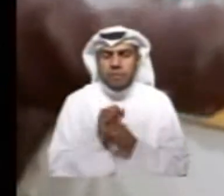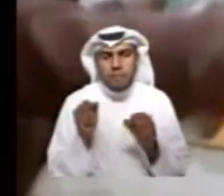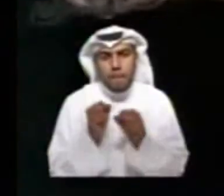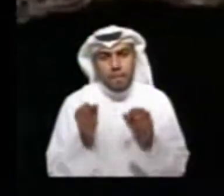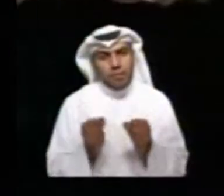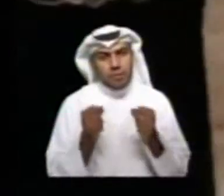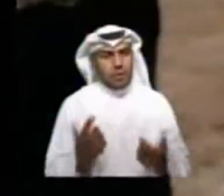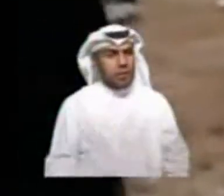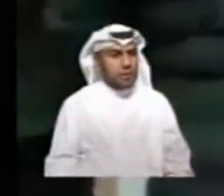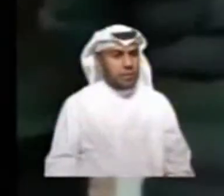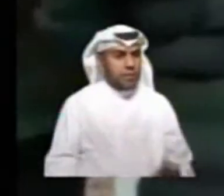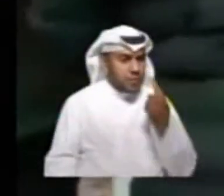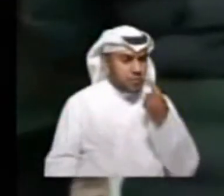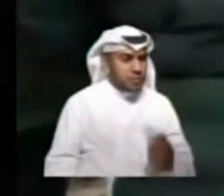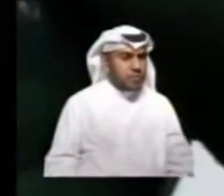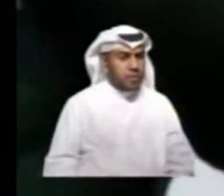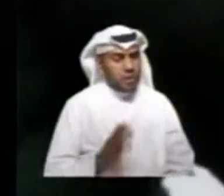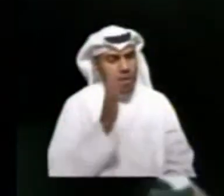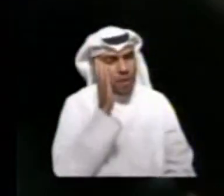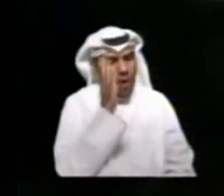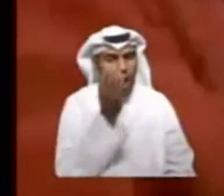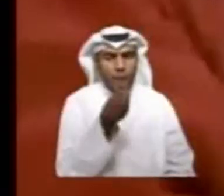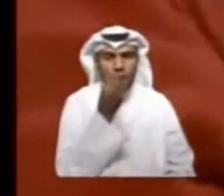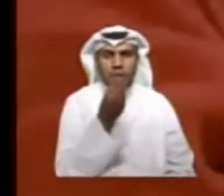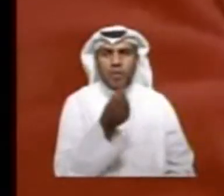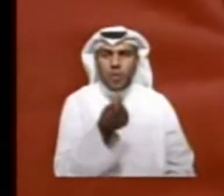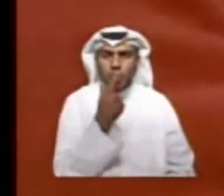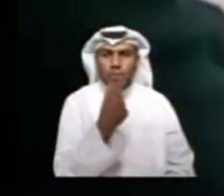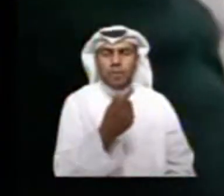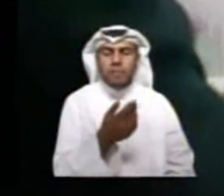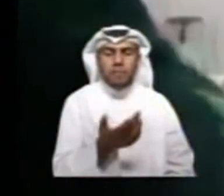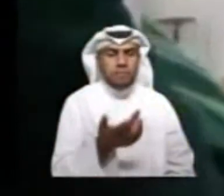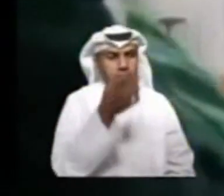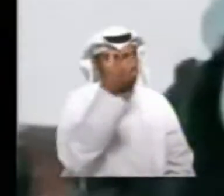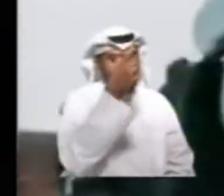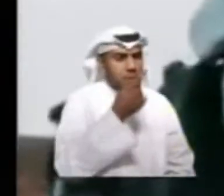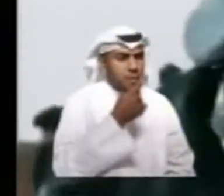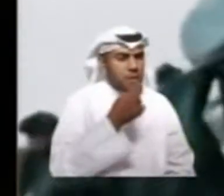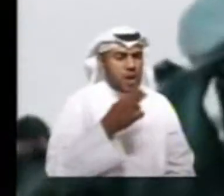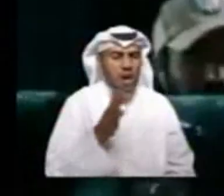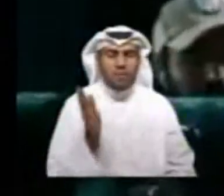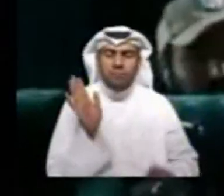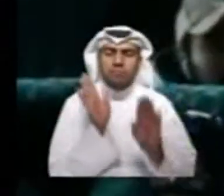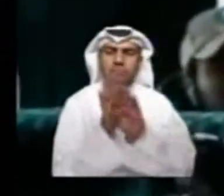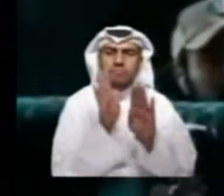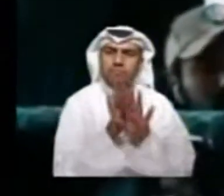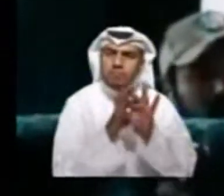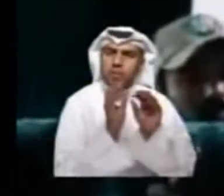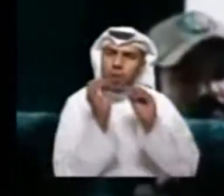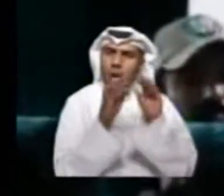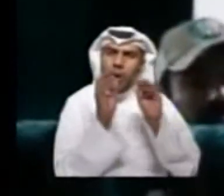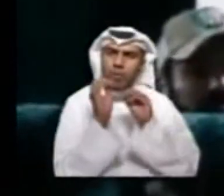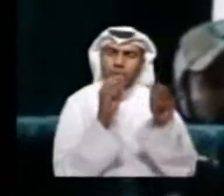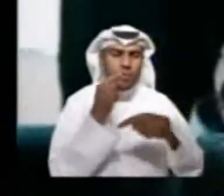فوق السبع سنوات، هذا الثامن التاسع، إلى أن من أول يوم اللي يخلي على مدار